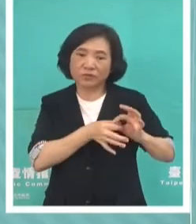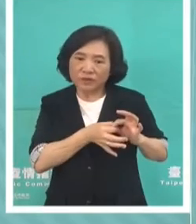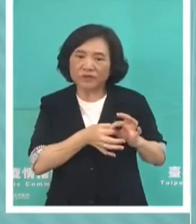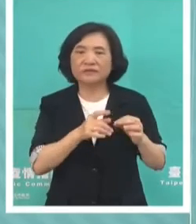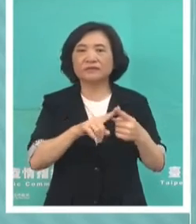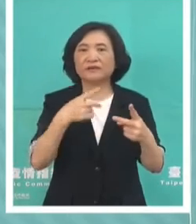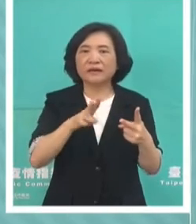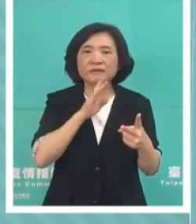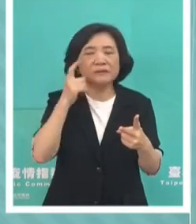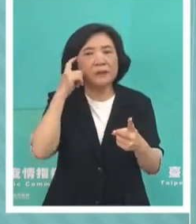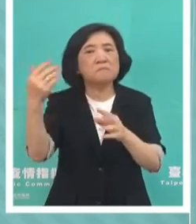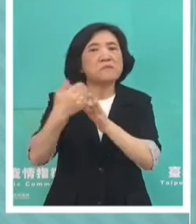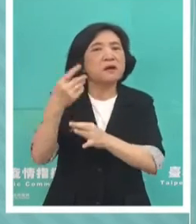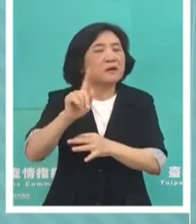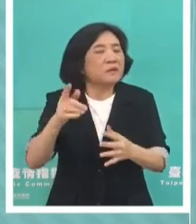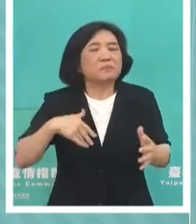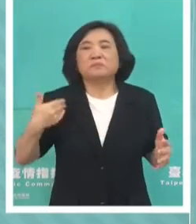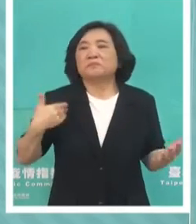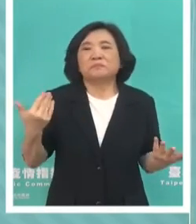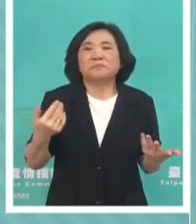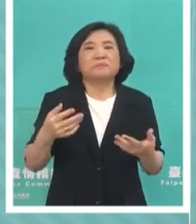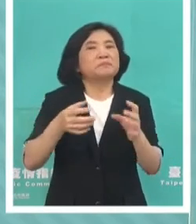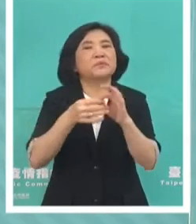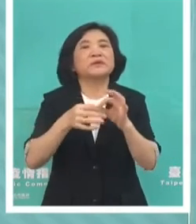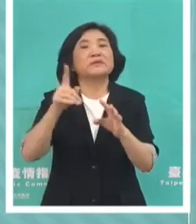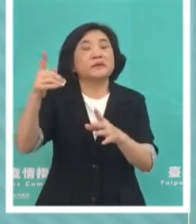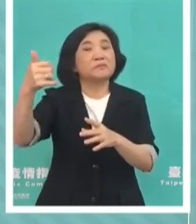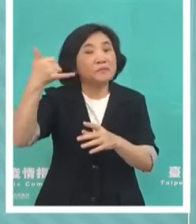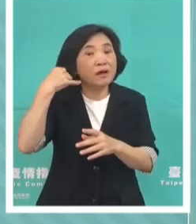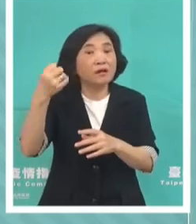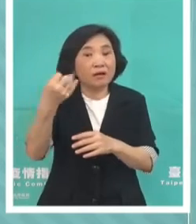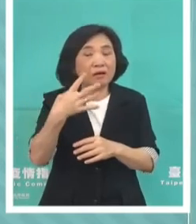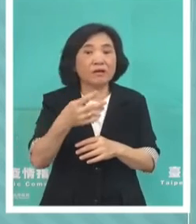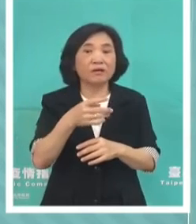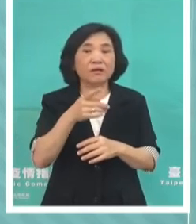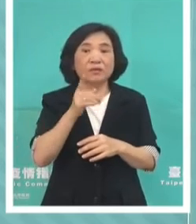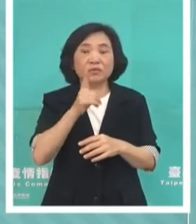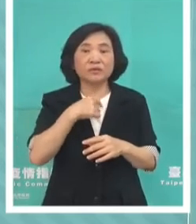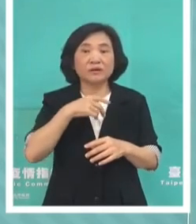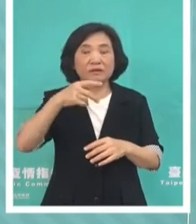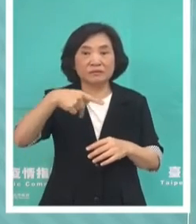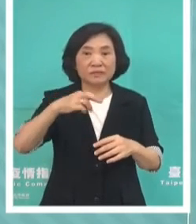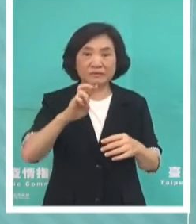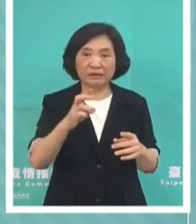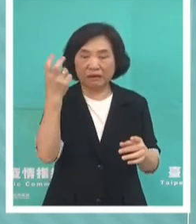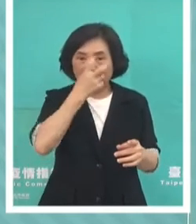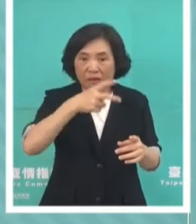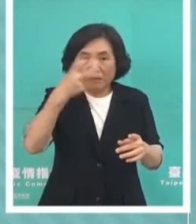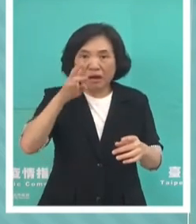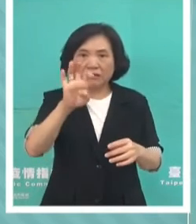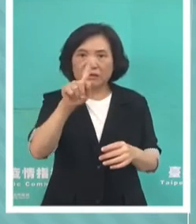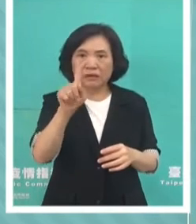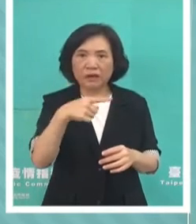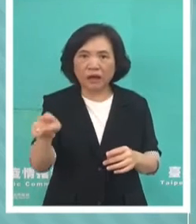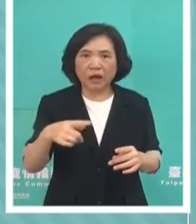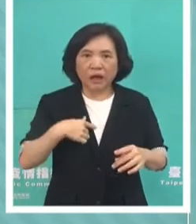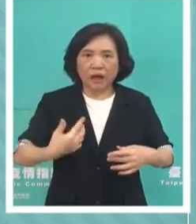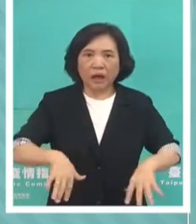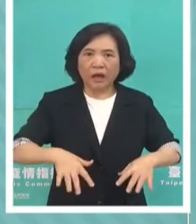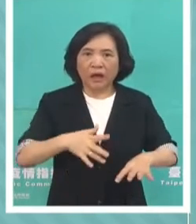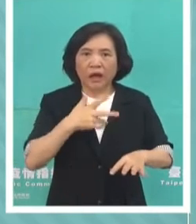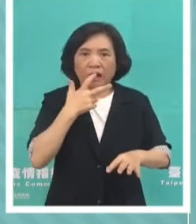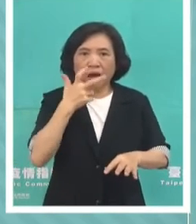的哈，或者想要干什么，反正一下子检验出 PCR 阳性41个，这总是一个大事嘛